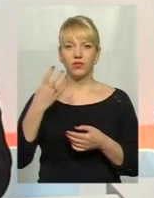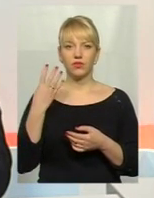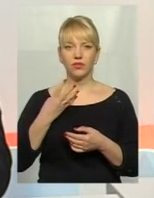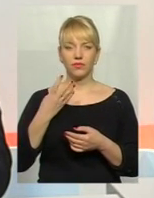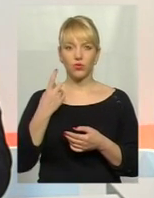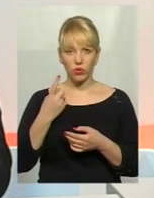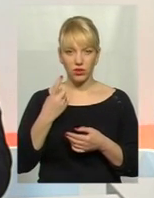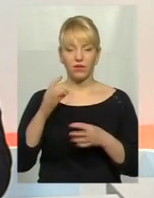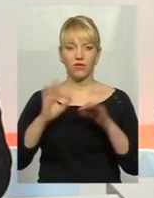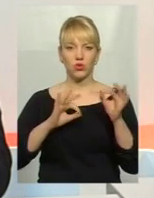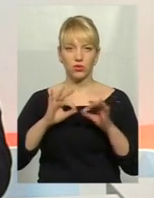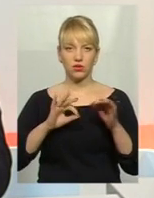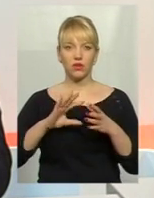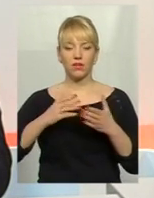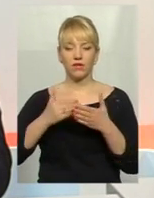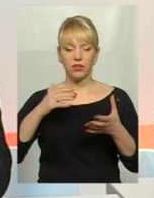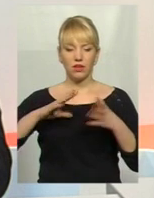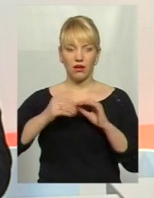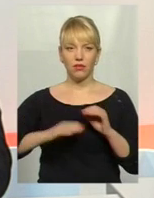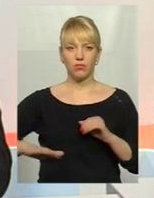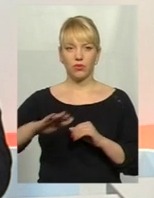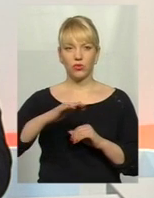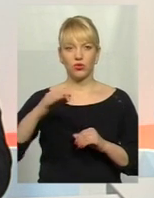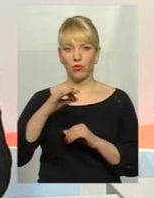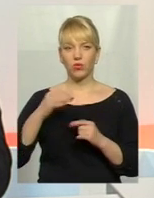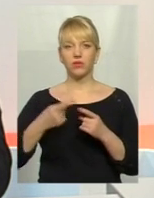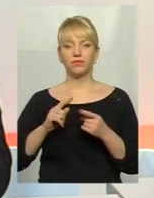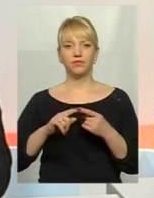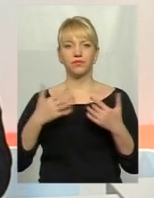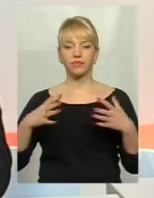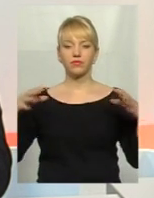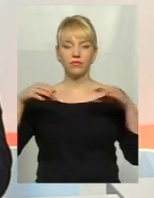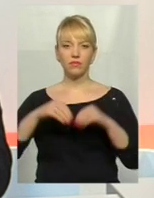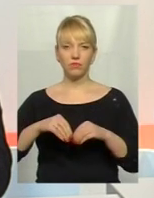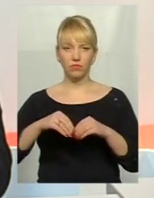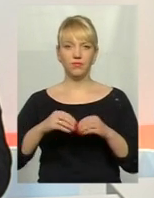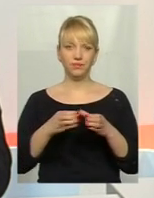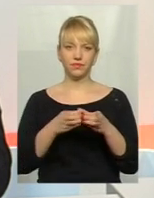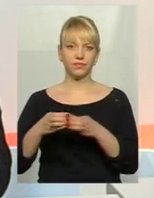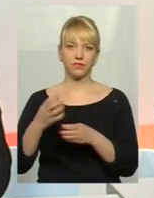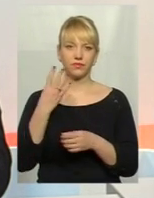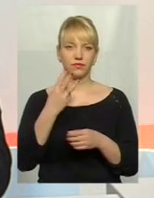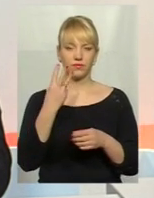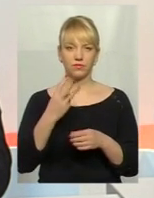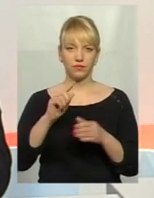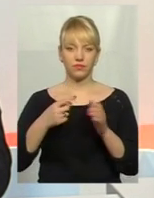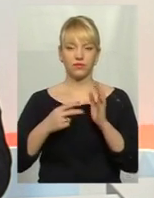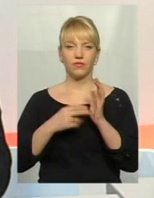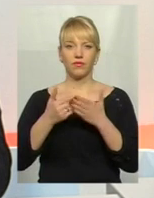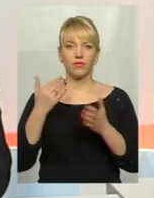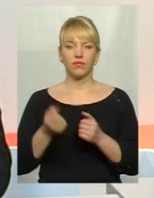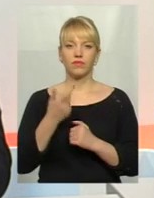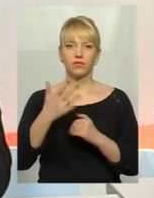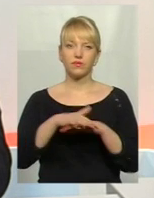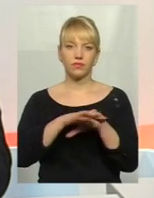41,4% від загальної площі області, це вже об'єднані громади, і 43,7% від кількості